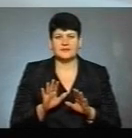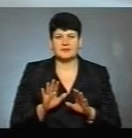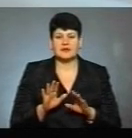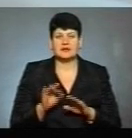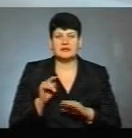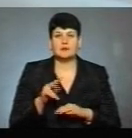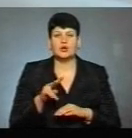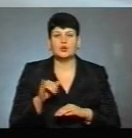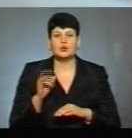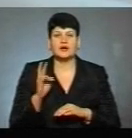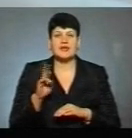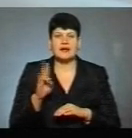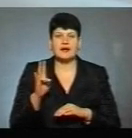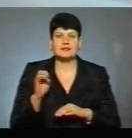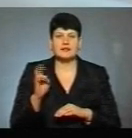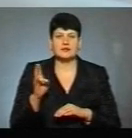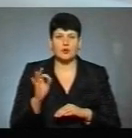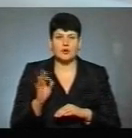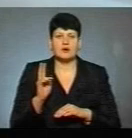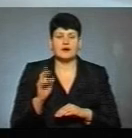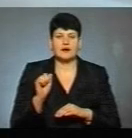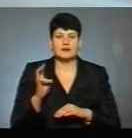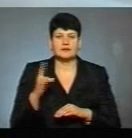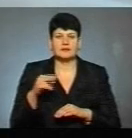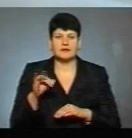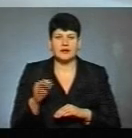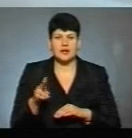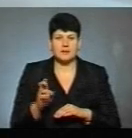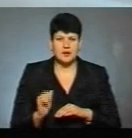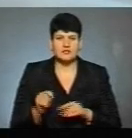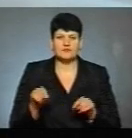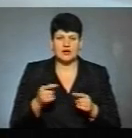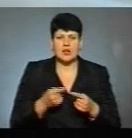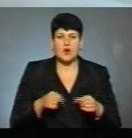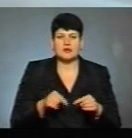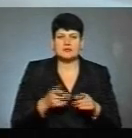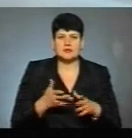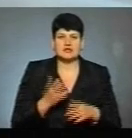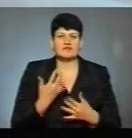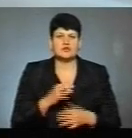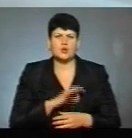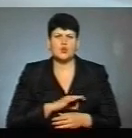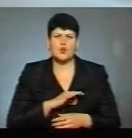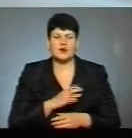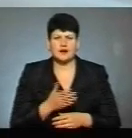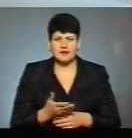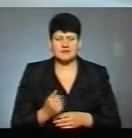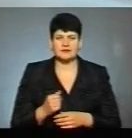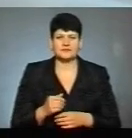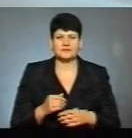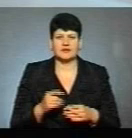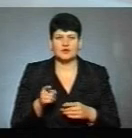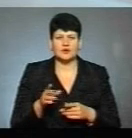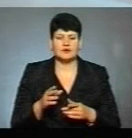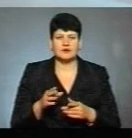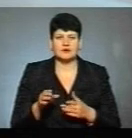там Лук'яненко. Кандиба створили якусь там організацію, і вже такі юристи, він сам то, і то їх